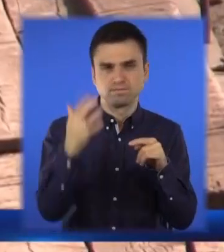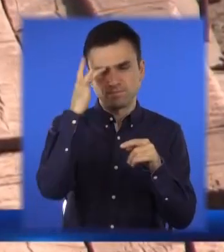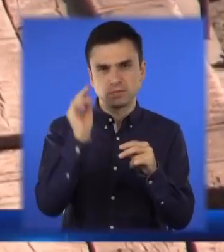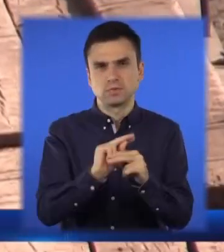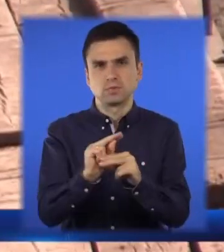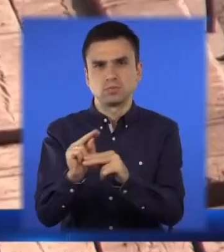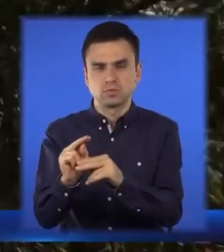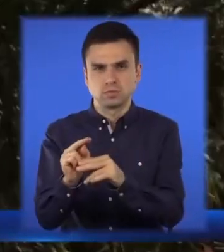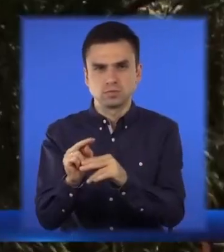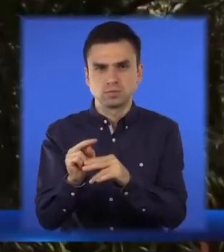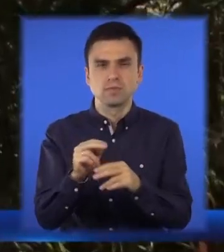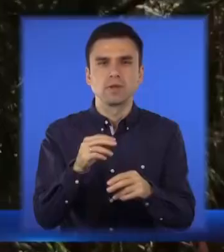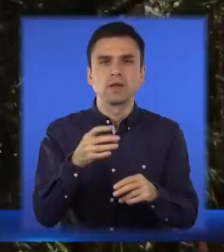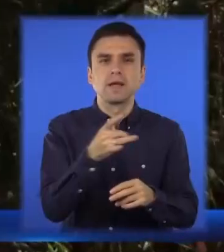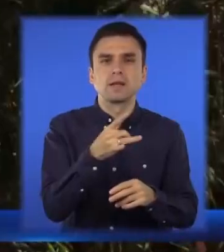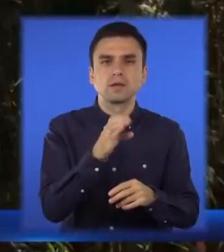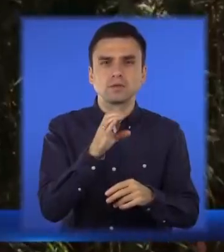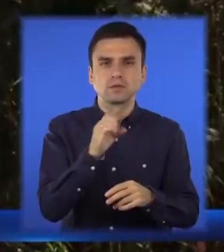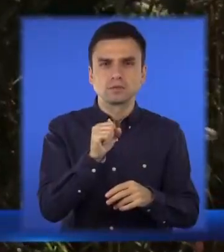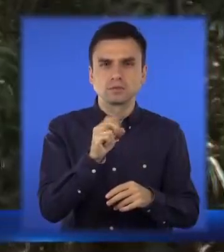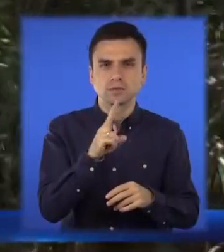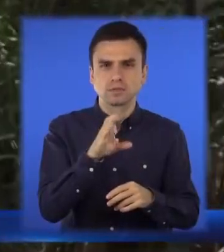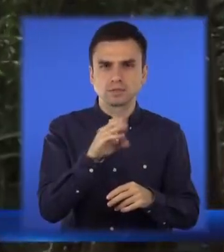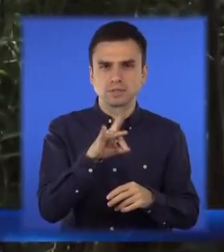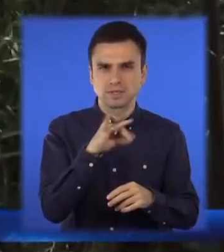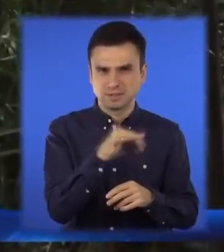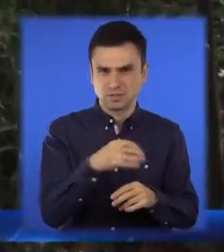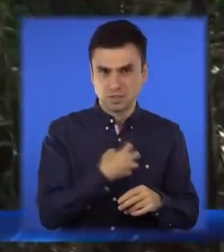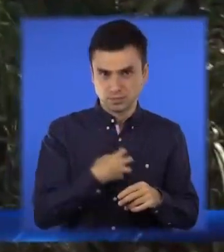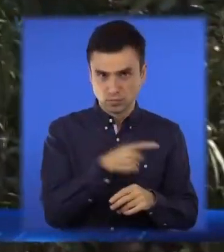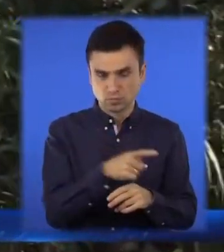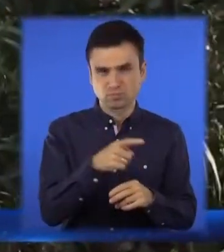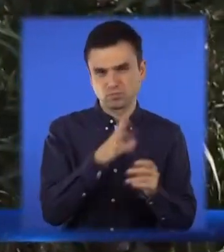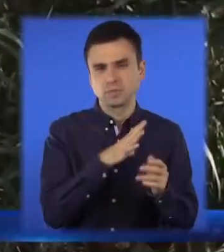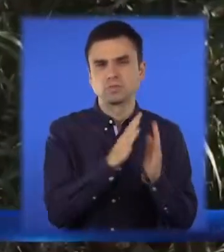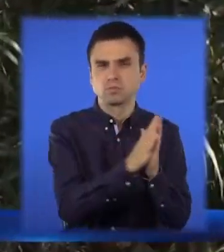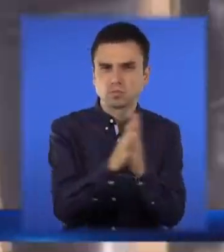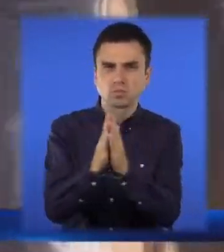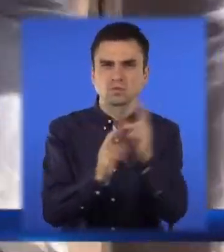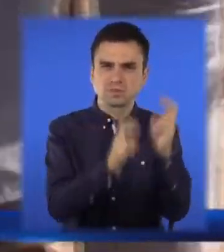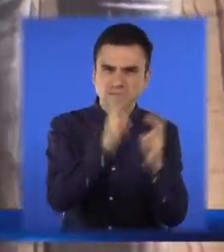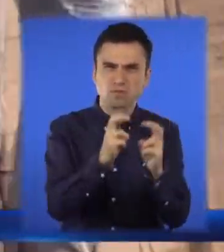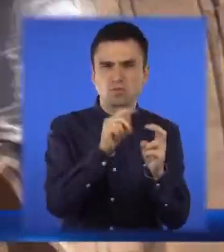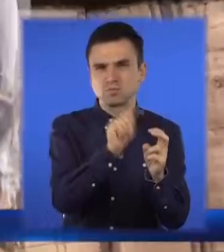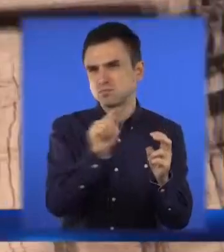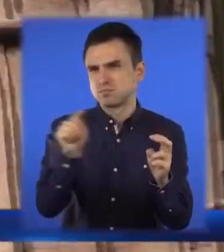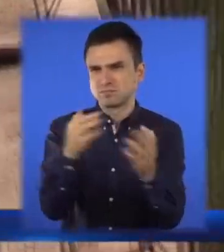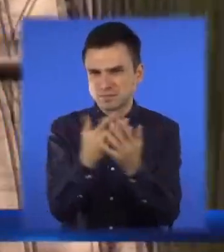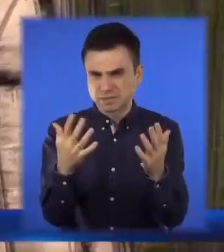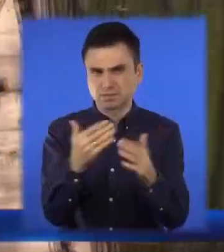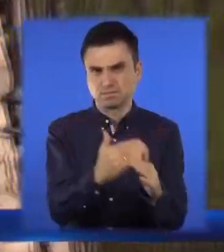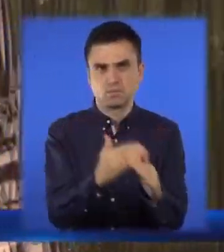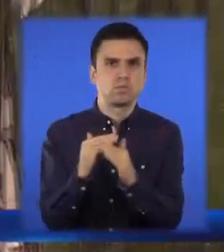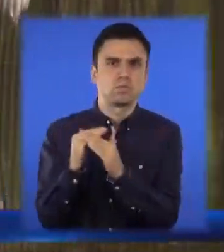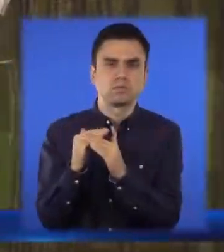райвиконкому планують для цього попросити промислові підприємства. Після виходу репортажу на Першому міському чиновники провели